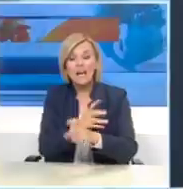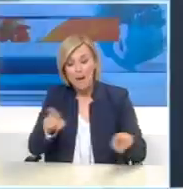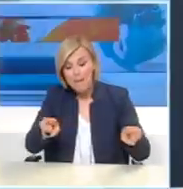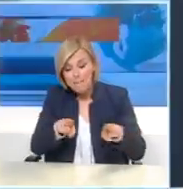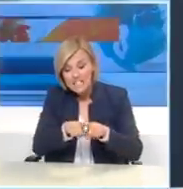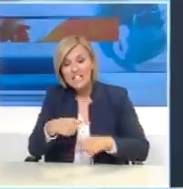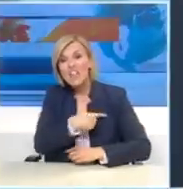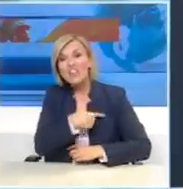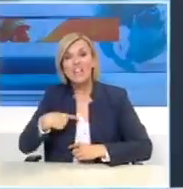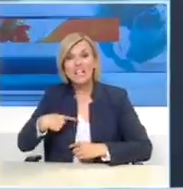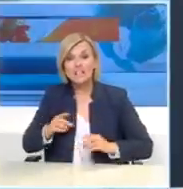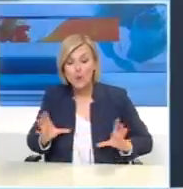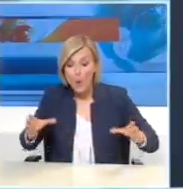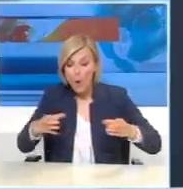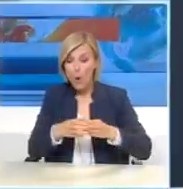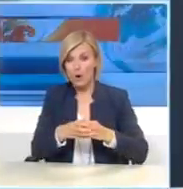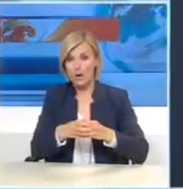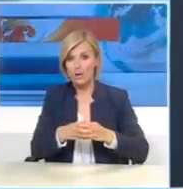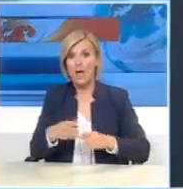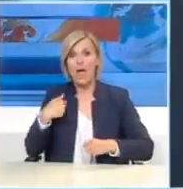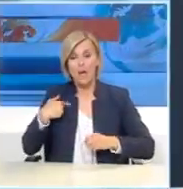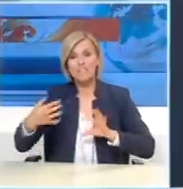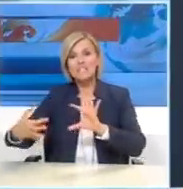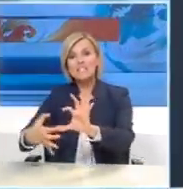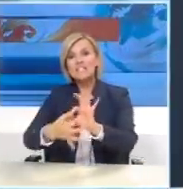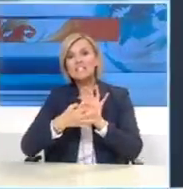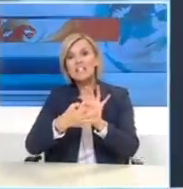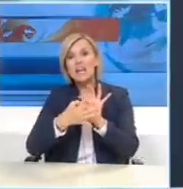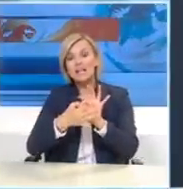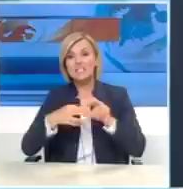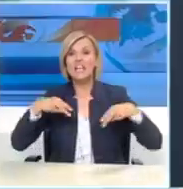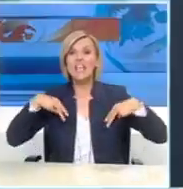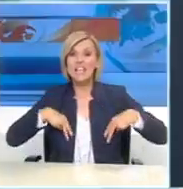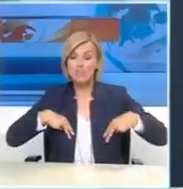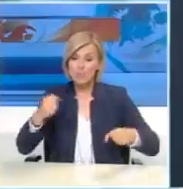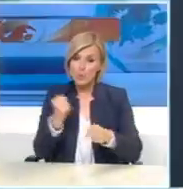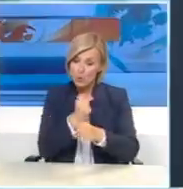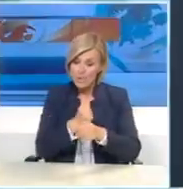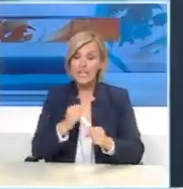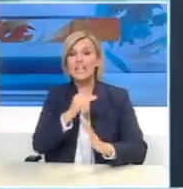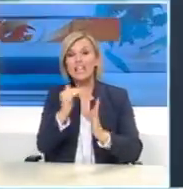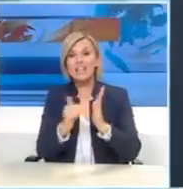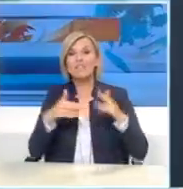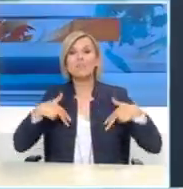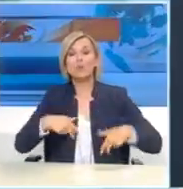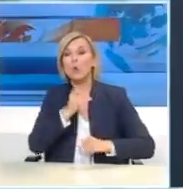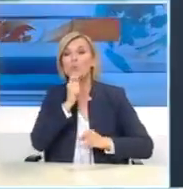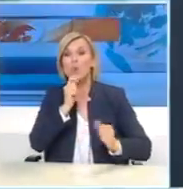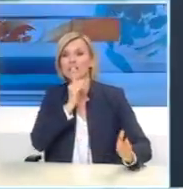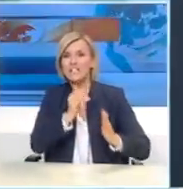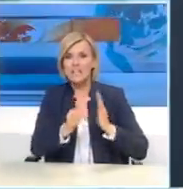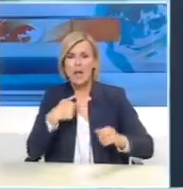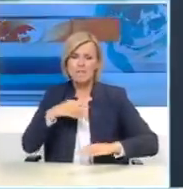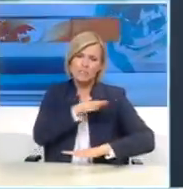εμπλεκομένων διοικητικών αρχών. Η Αρχή, σε συνεργασία με το Υπουργείο Υγείας και το Υφυπουργείο Πολιτικής Προστασίας, προγραμματίζει οριζόντιους